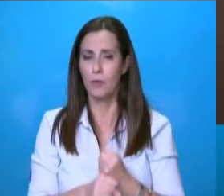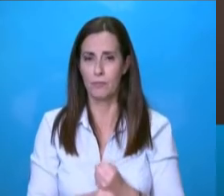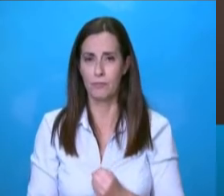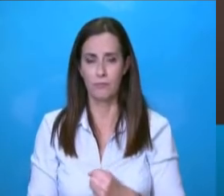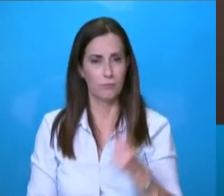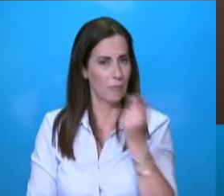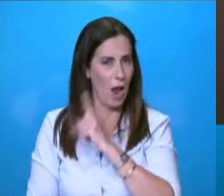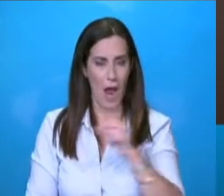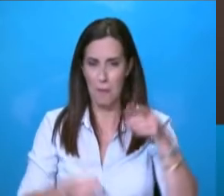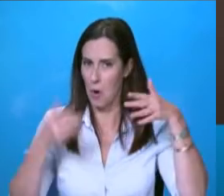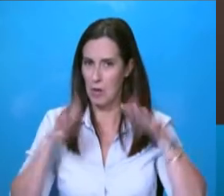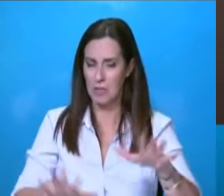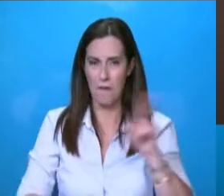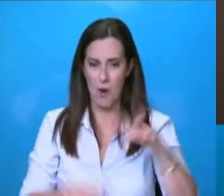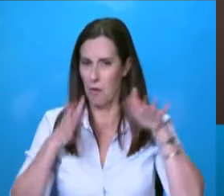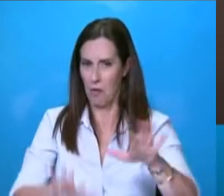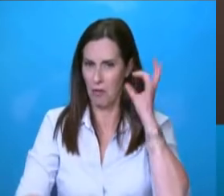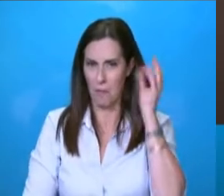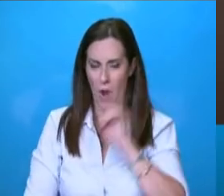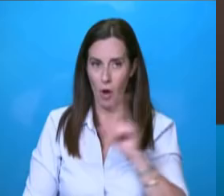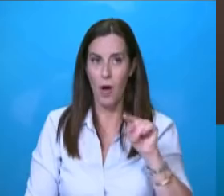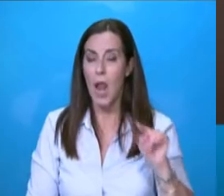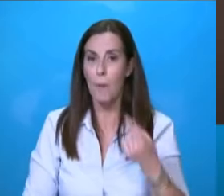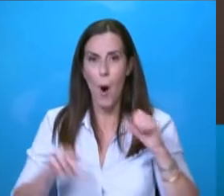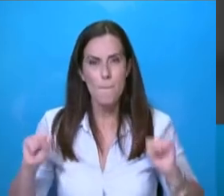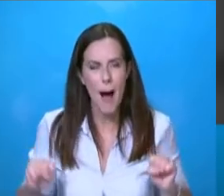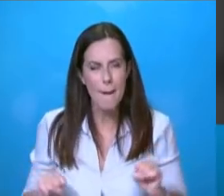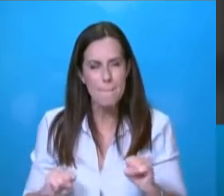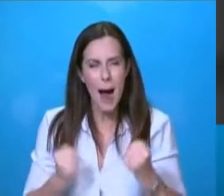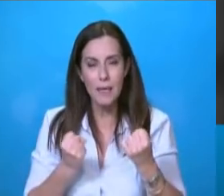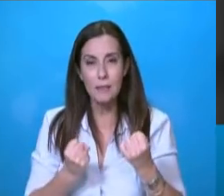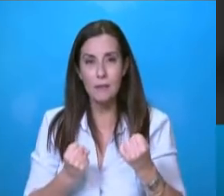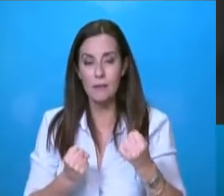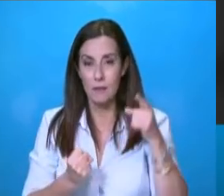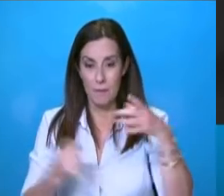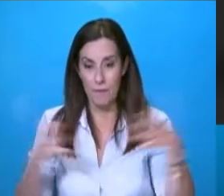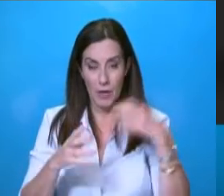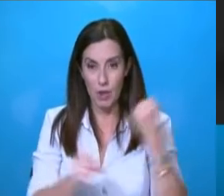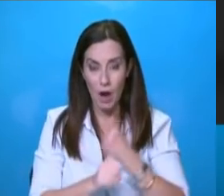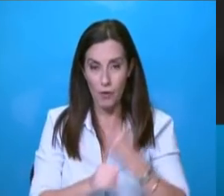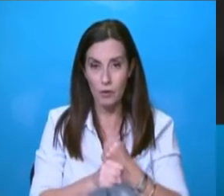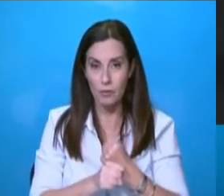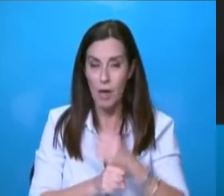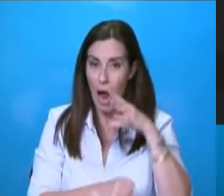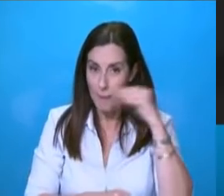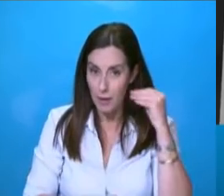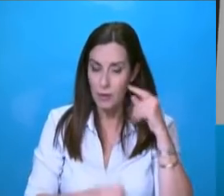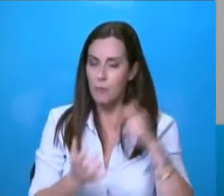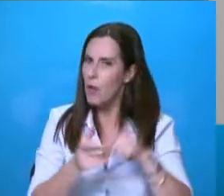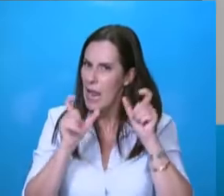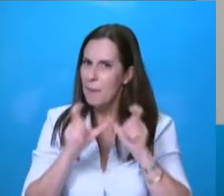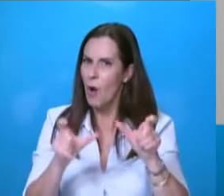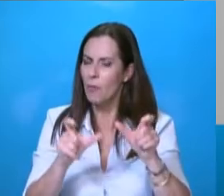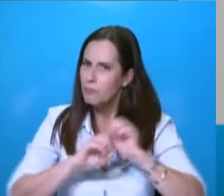הם אינם גזענים ושוביניסטים. למרות מאמץ ניכר שהשקיעו אנשיו של יושב ראש מפלגת העבודה, אמיר פרץ, כדי למנוע